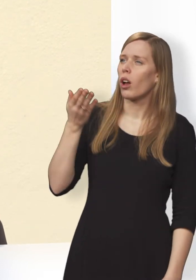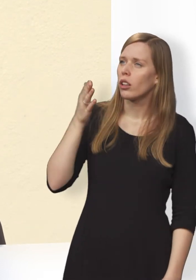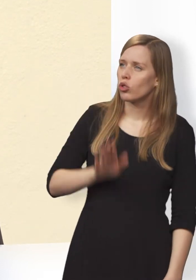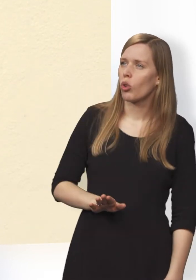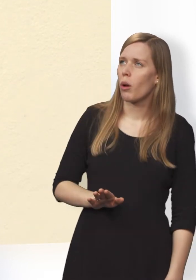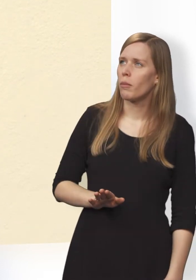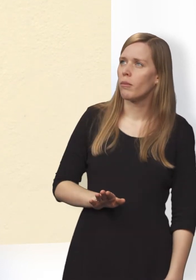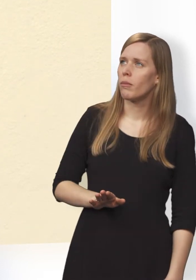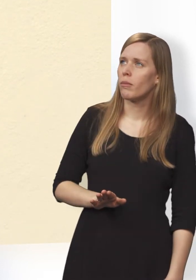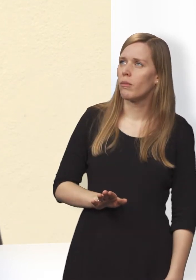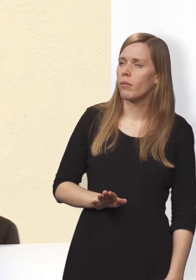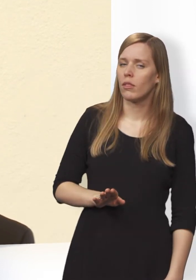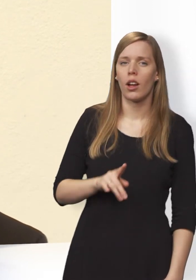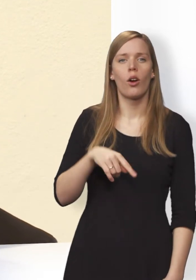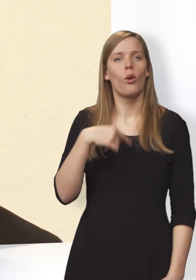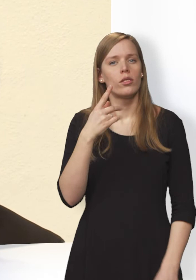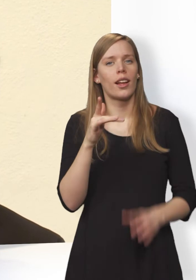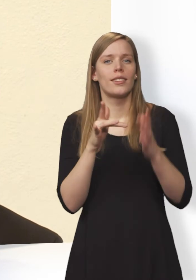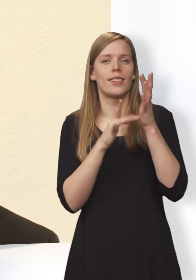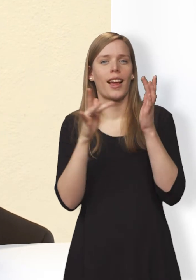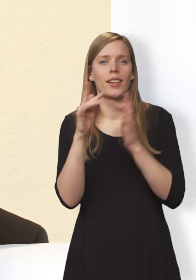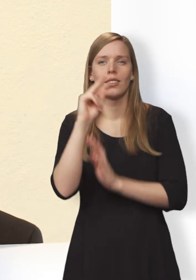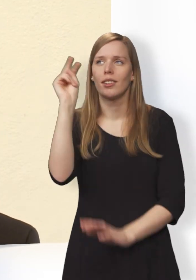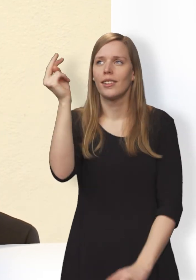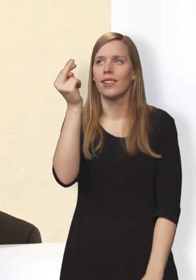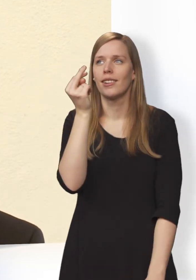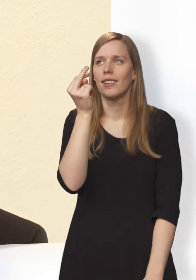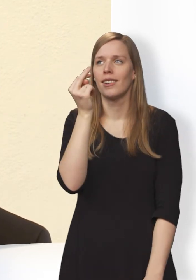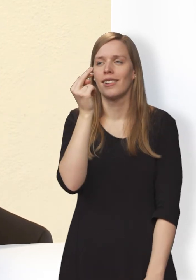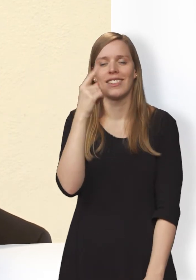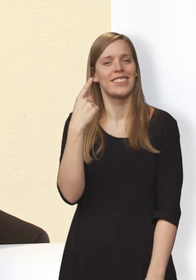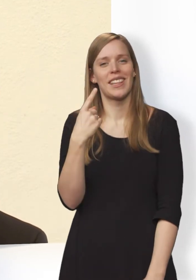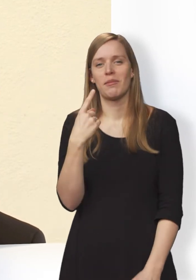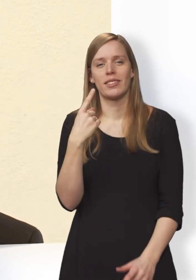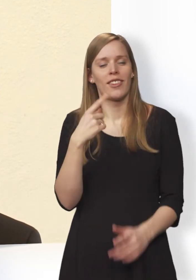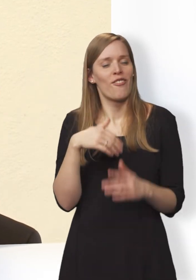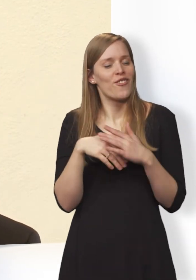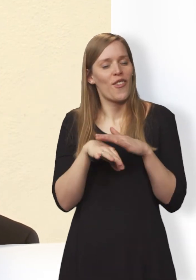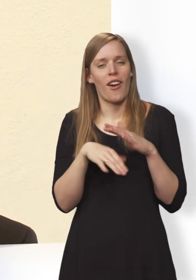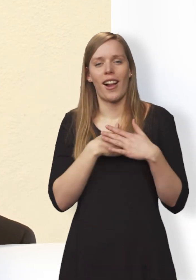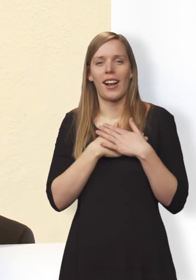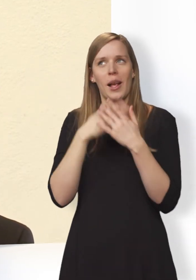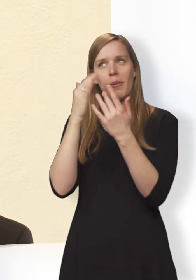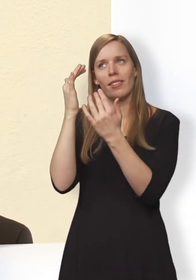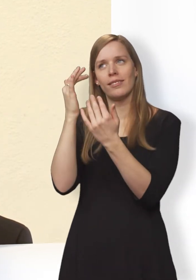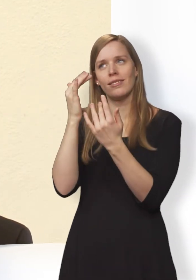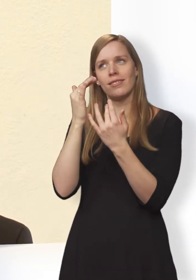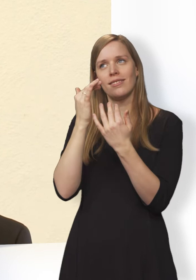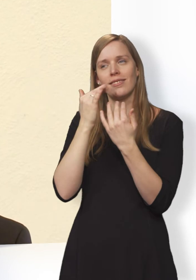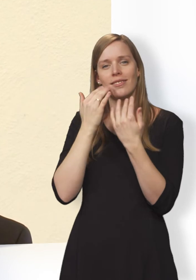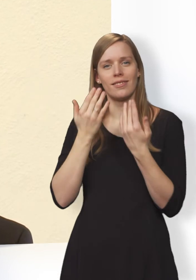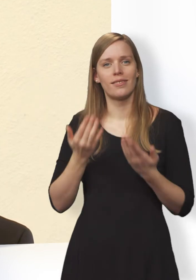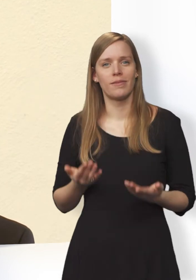und dann wird uns jesus anschauen wie nur er es kann ein blick voller liebe dann